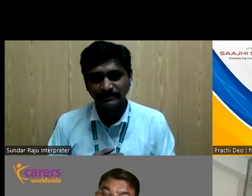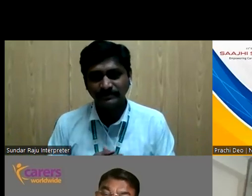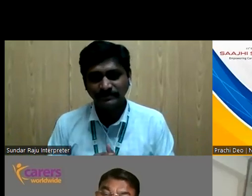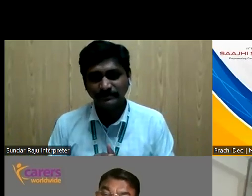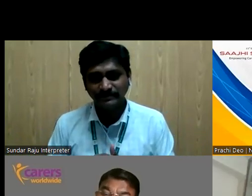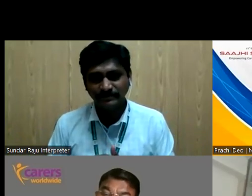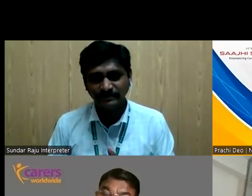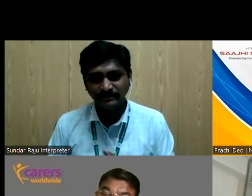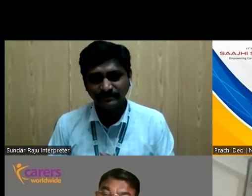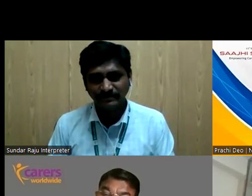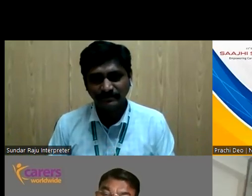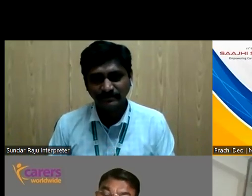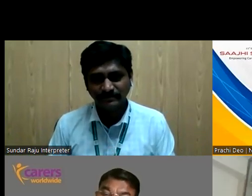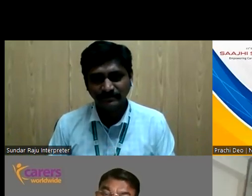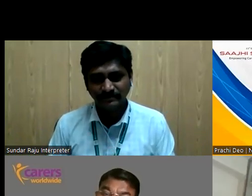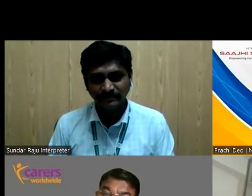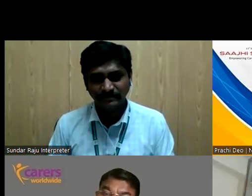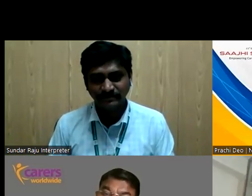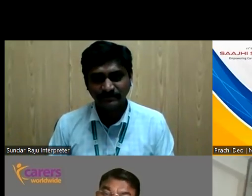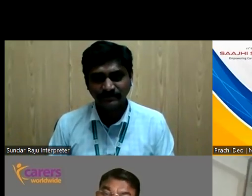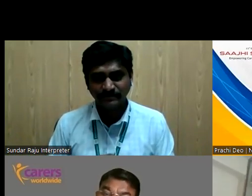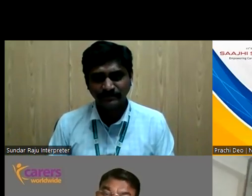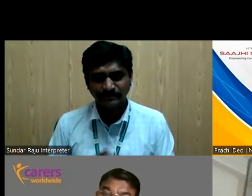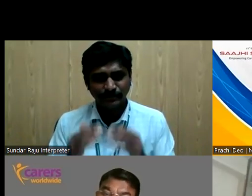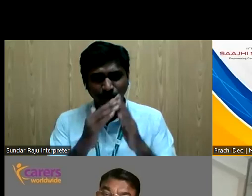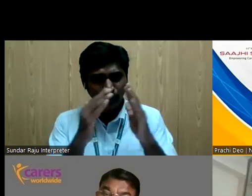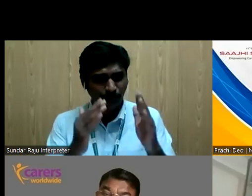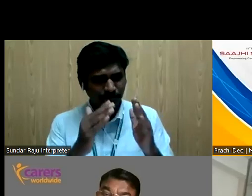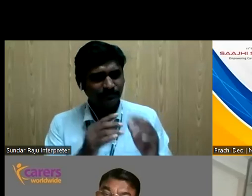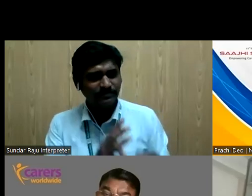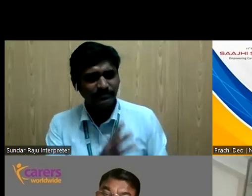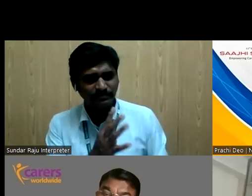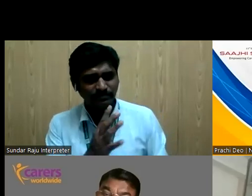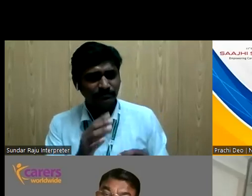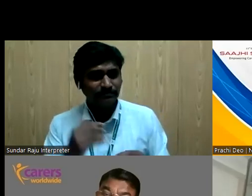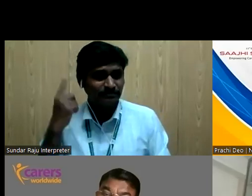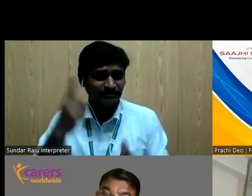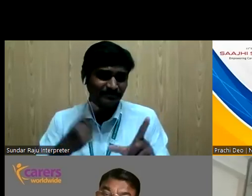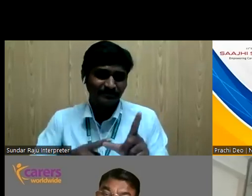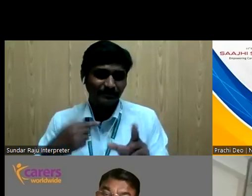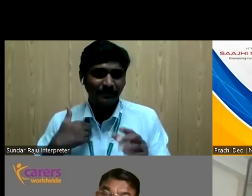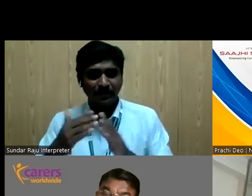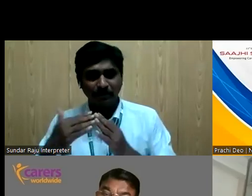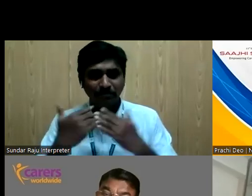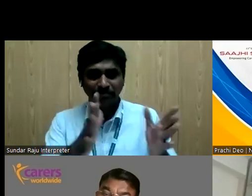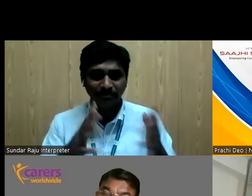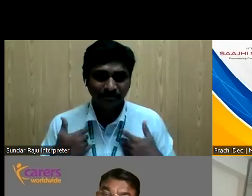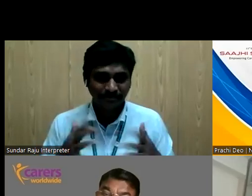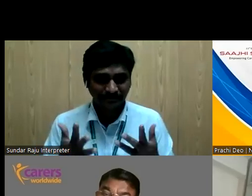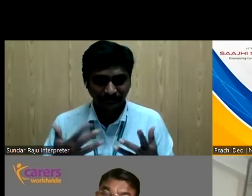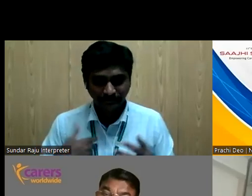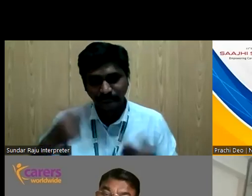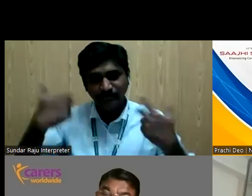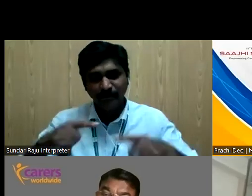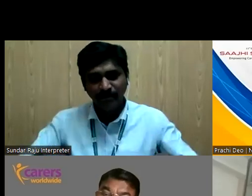मेरे को मैं घर पर बात भी नहीं कर पाती. साल भर से घर भी नहीं गई हूँ मैं. बहुत ही मुश्किल रही है